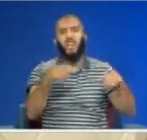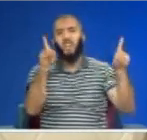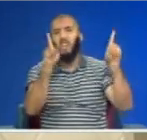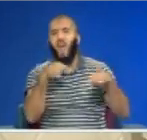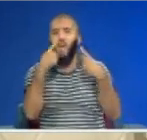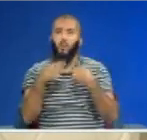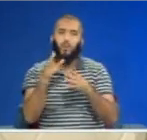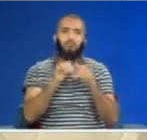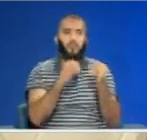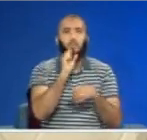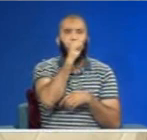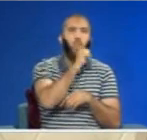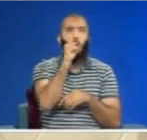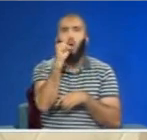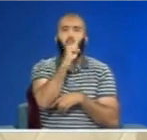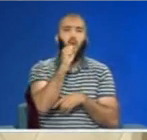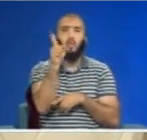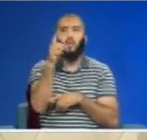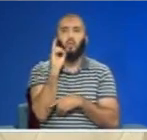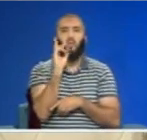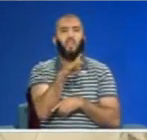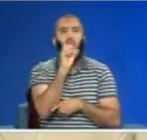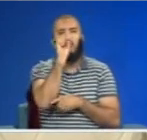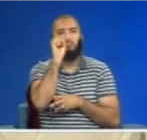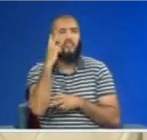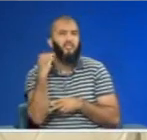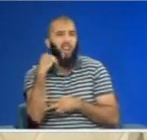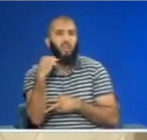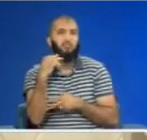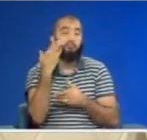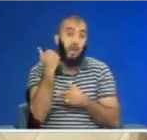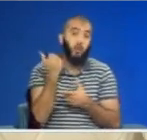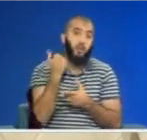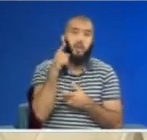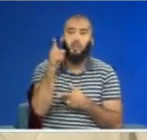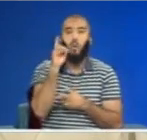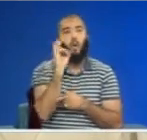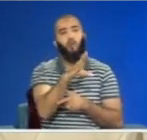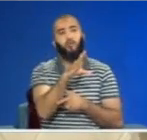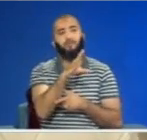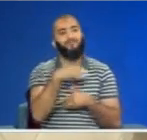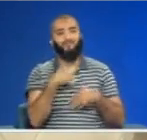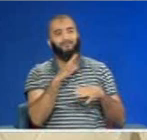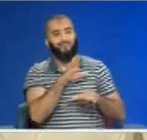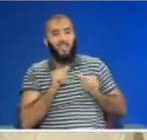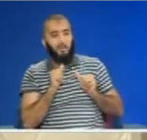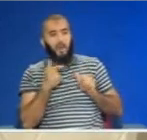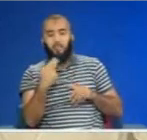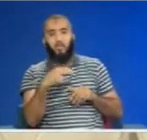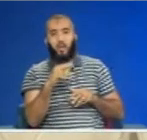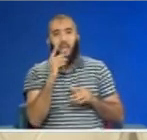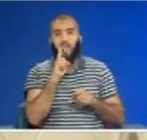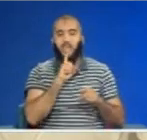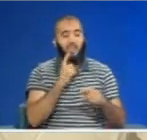بذيء وفاحش وفيه خمور وفيه كذا وفيه كذا، قال أنا منكرات هذه لا أحضرها وعرسي مثل هذا لا أحضره، لك